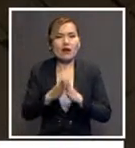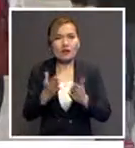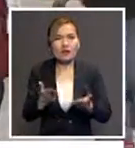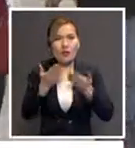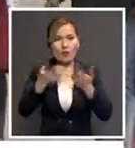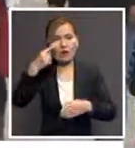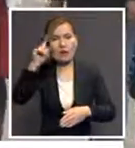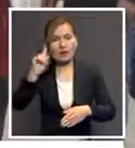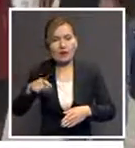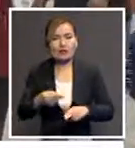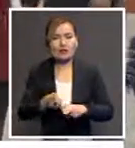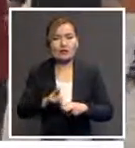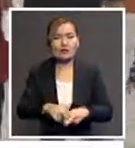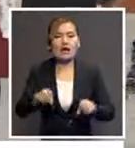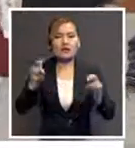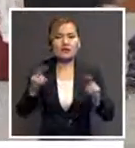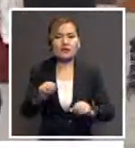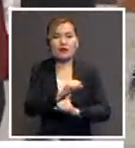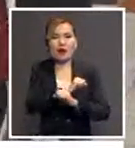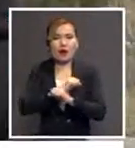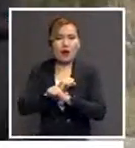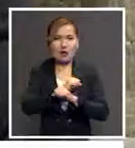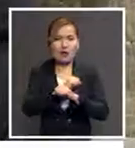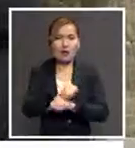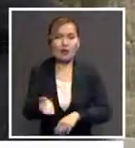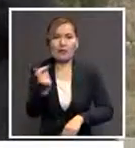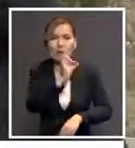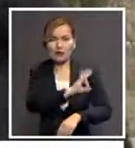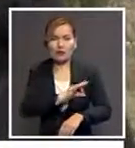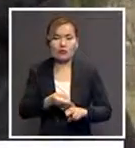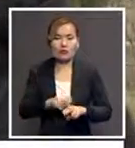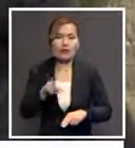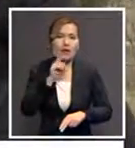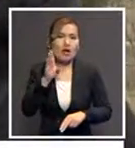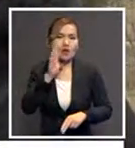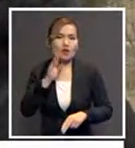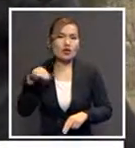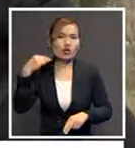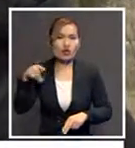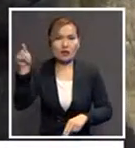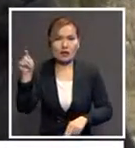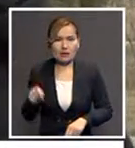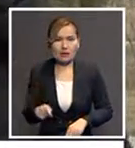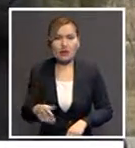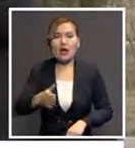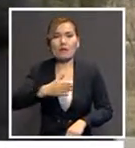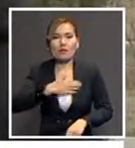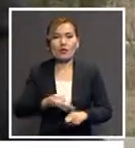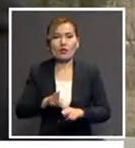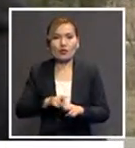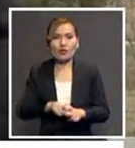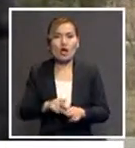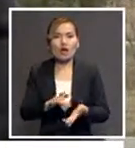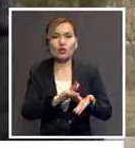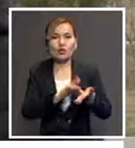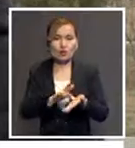екен. Демалысын пайдаланып, әдейін саяхаттап келіпті. Бүгін енді соған қарап мен Қожахмет Яссауи кесенесін тамашалауға келдім. Және де